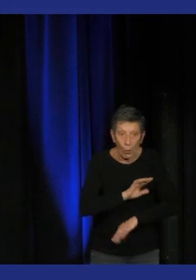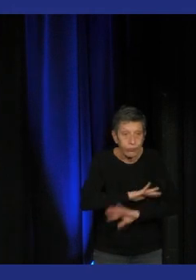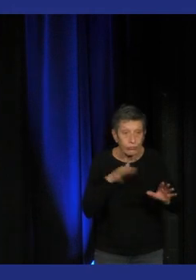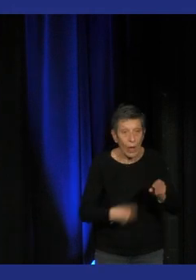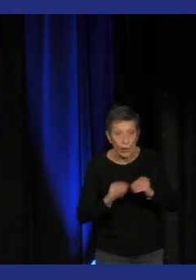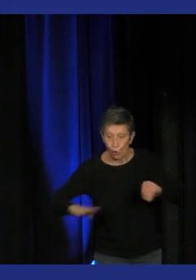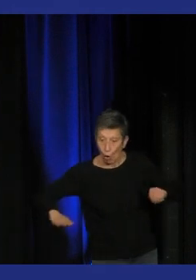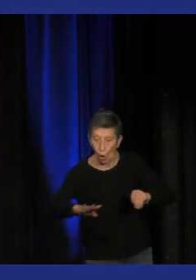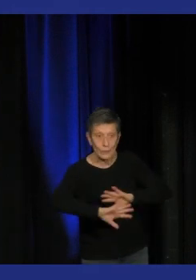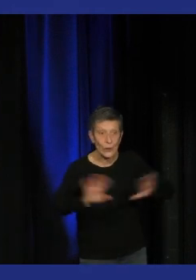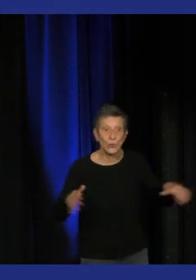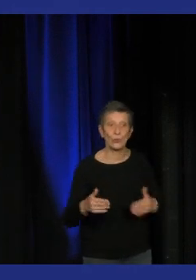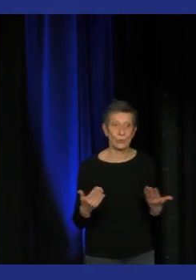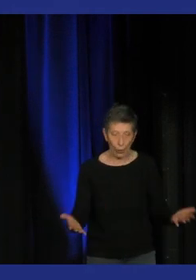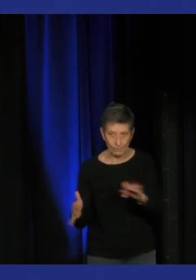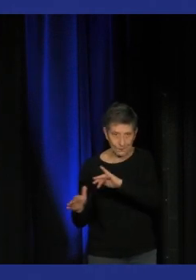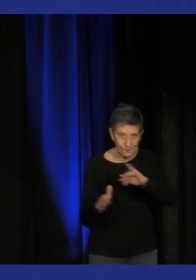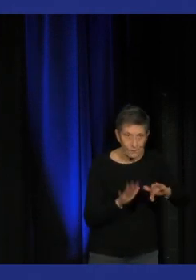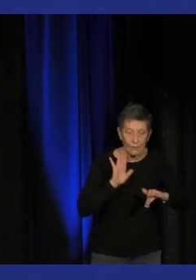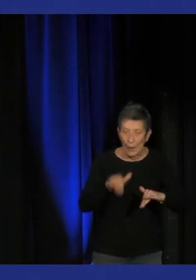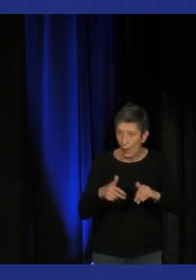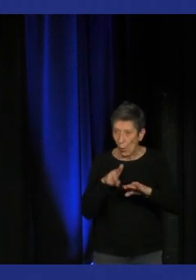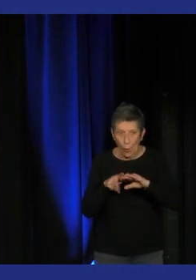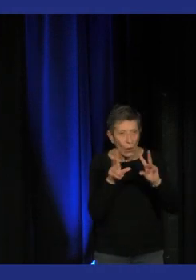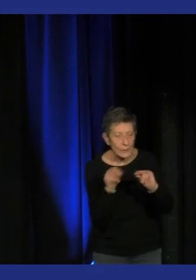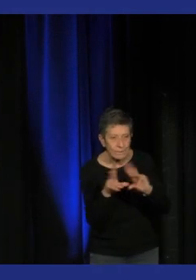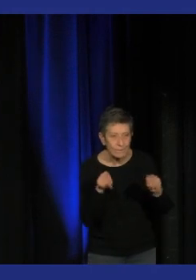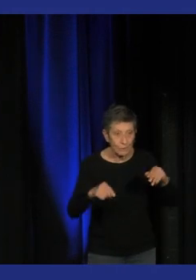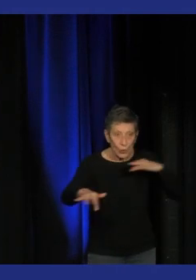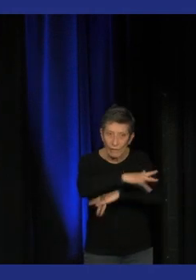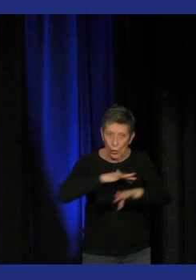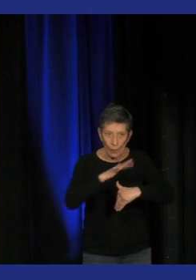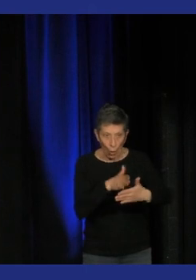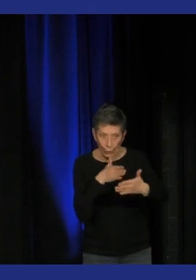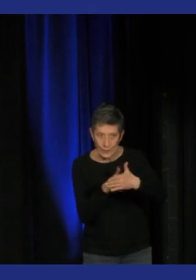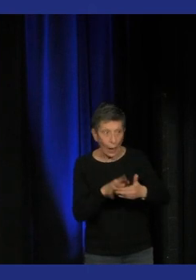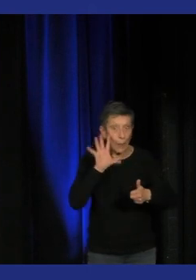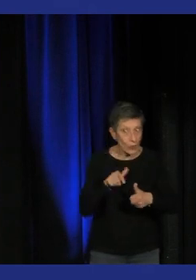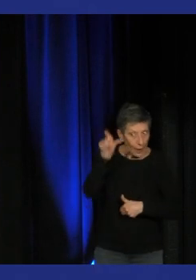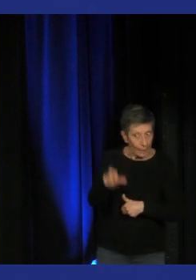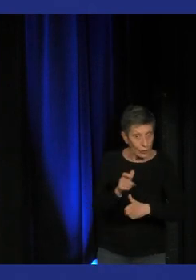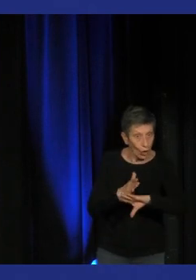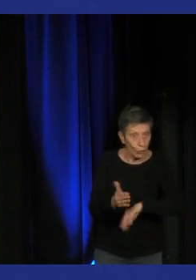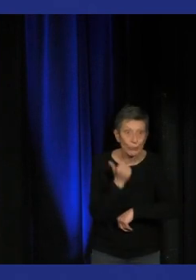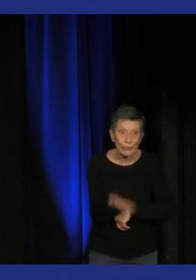contre, lorsqu'on commence à lui dire, mais en fait, c'est parce que c'est l'environnement et c'est parce qu'il y a des obstacles que la personne ne peut pas rentrer, est-ce que vous ne pouvez pas faire un